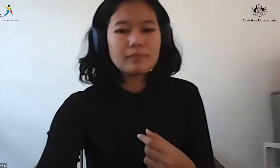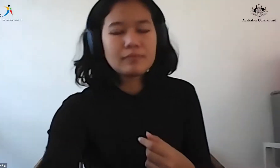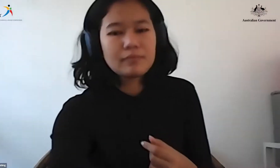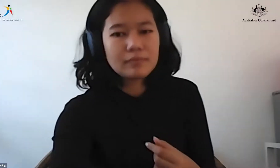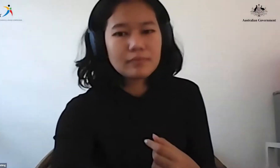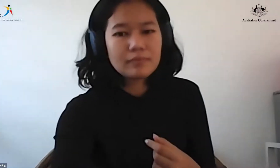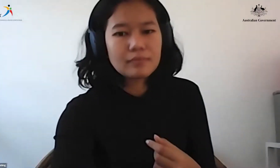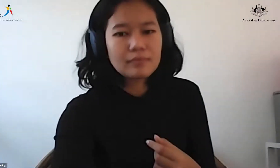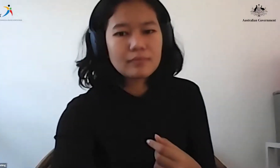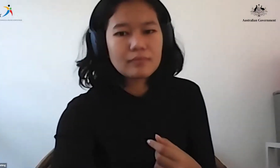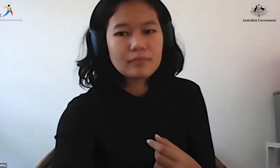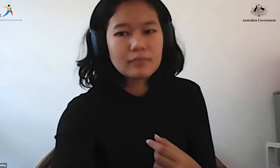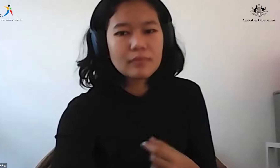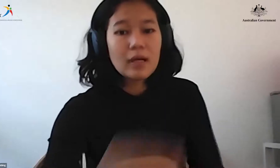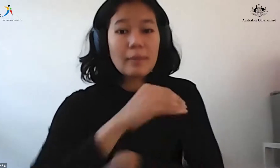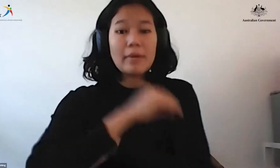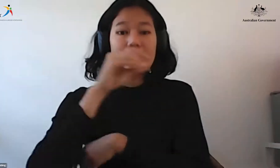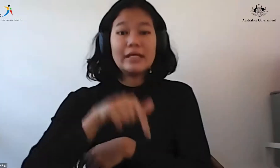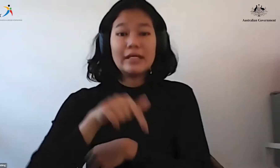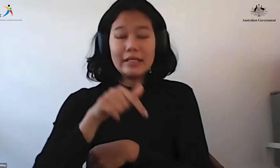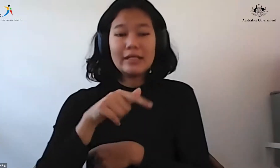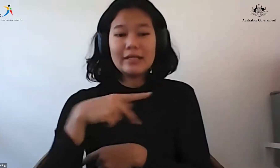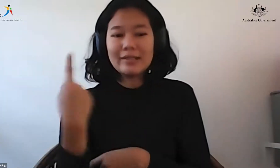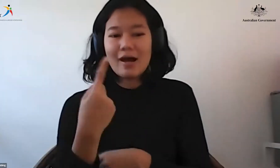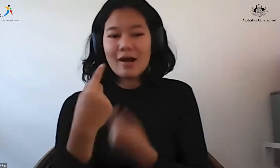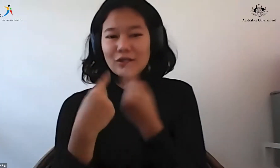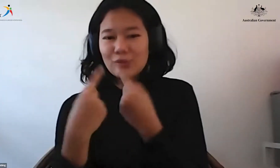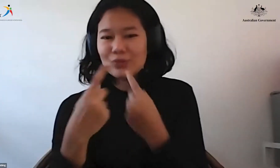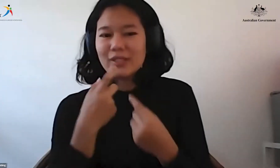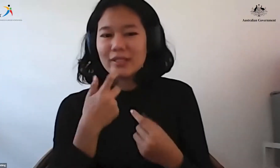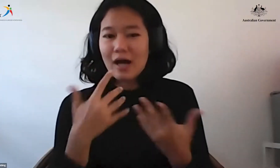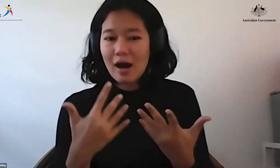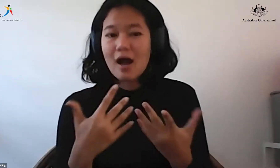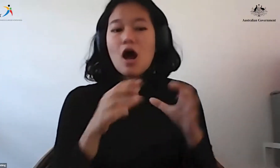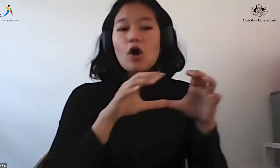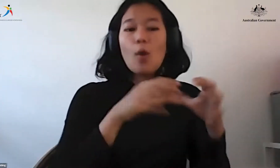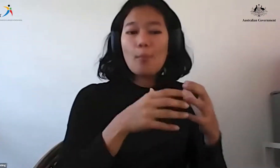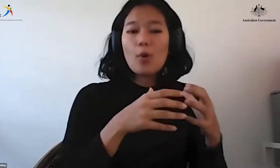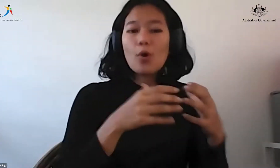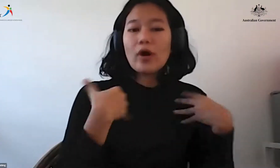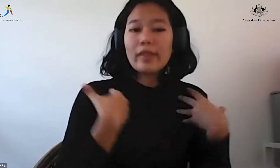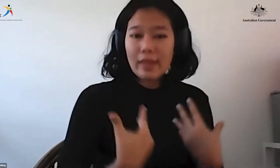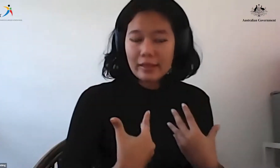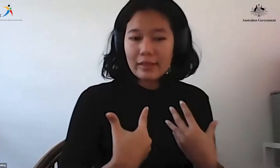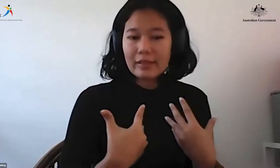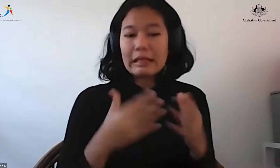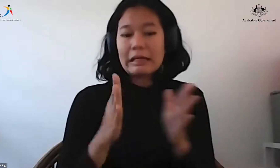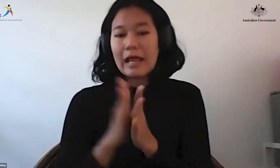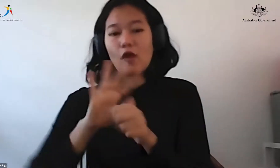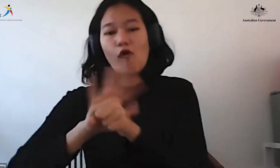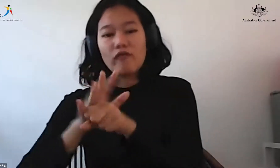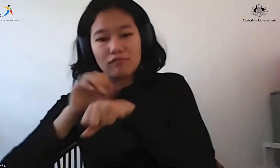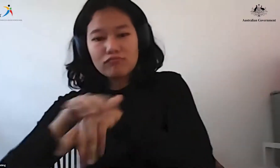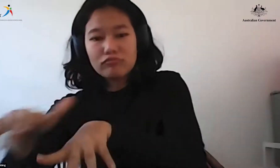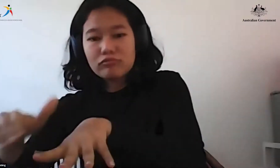Pada pagi hari ini kita akan mendiskusikan mengenai kelompok rentan dan COVID di Indonesia. Ya.